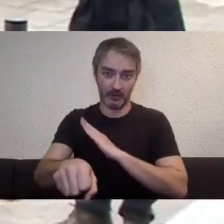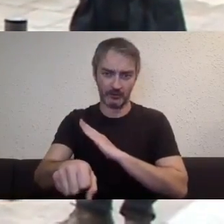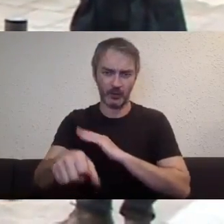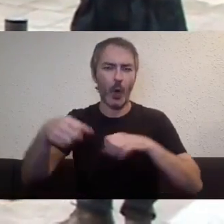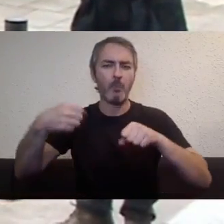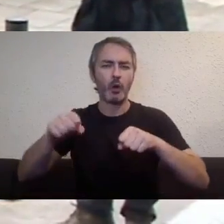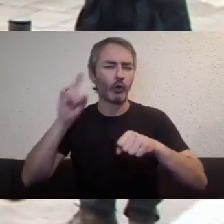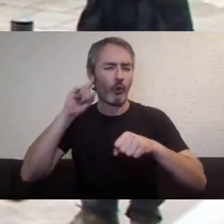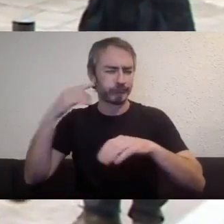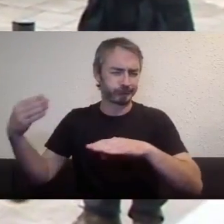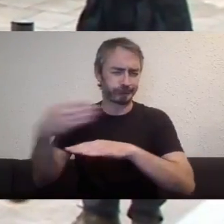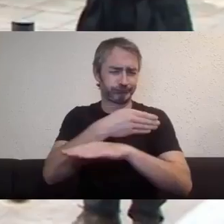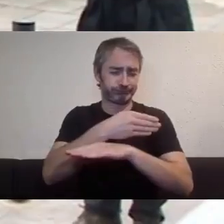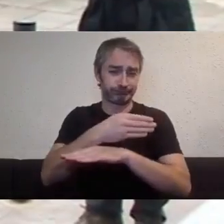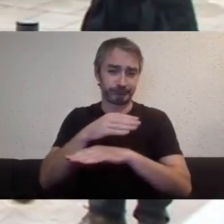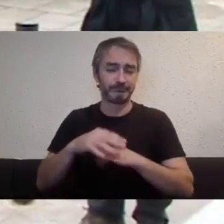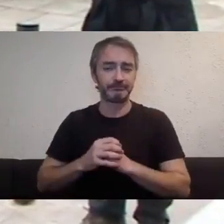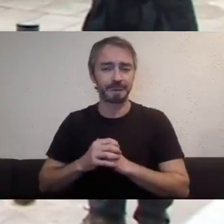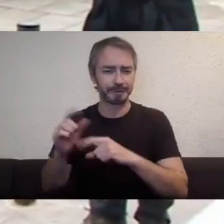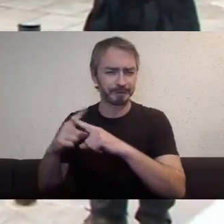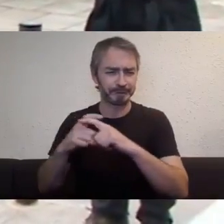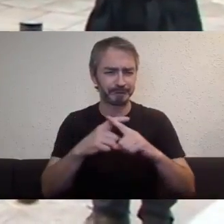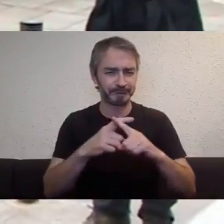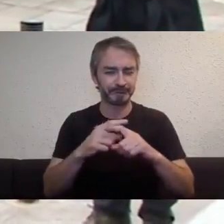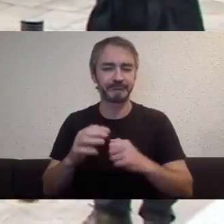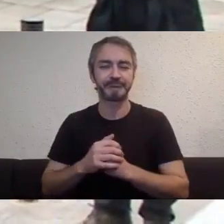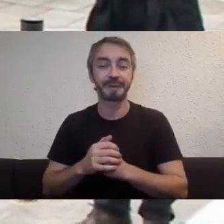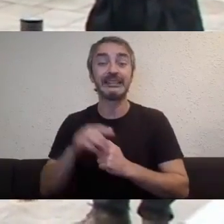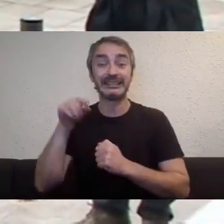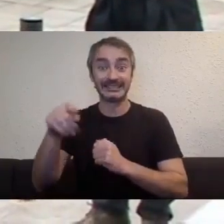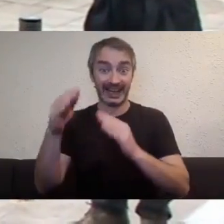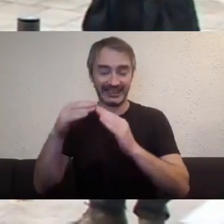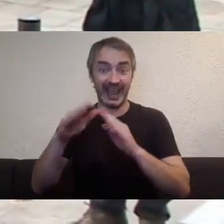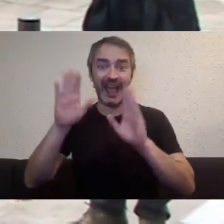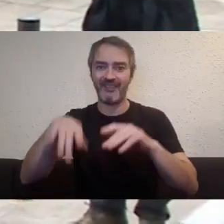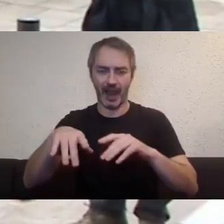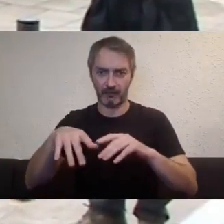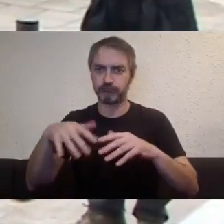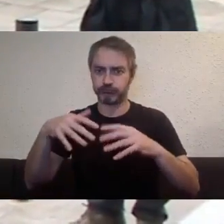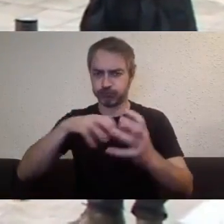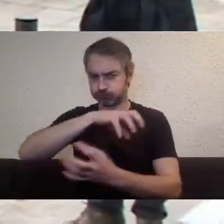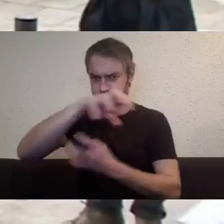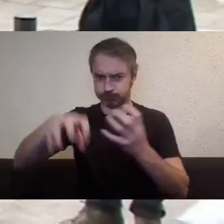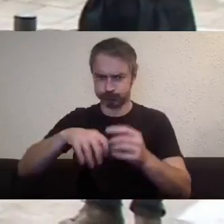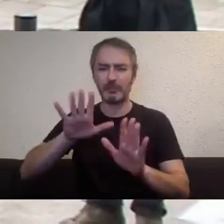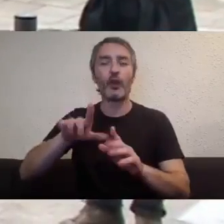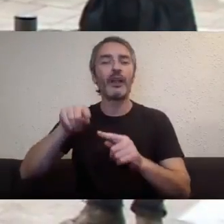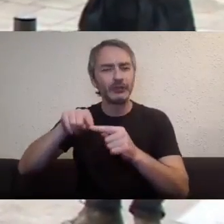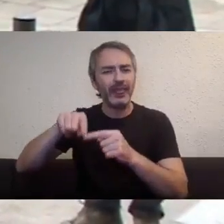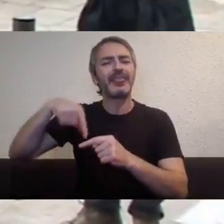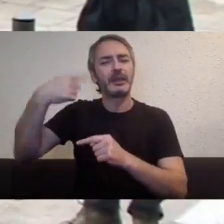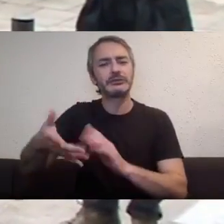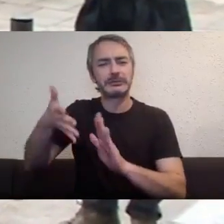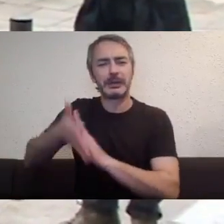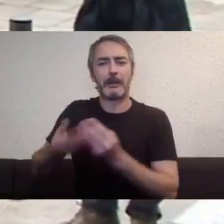i en va sortir altres projectes, però va tenir un final bastant tràgic. També l'explicarem quan